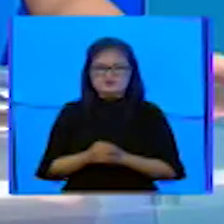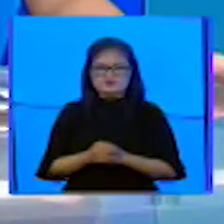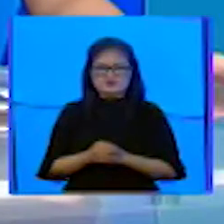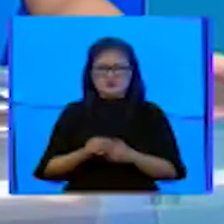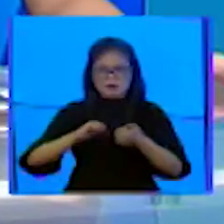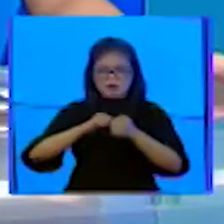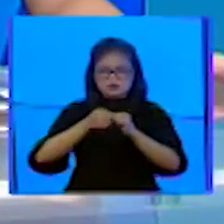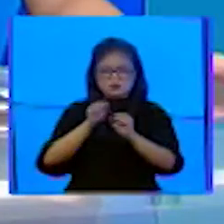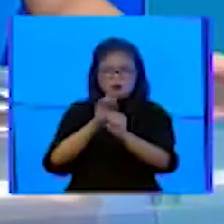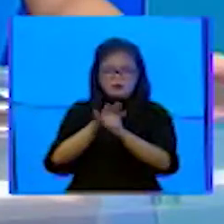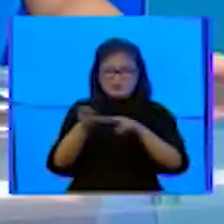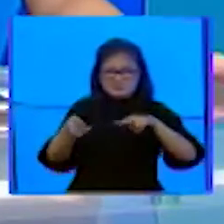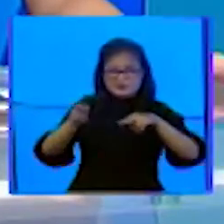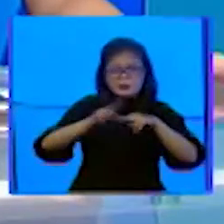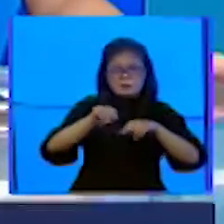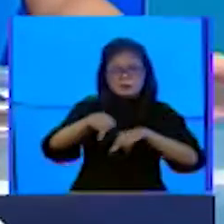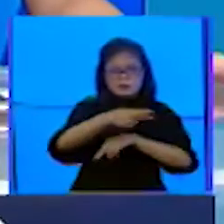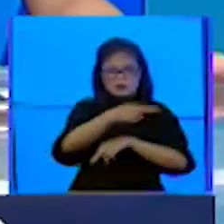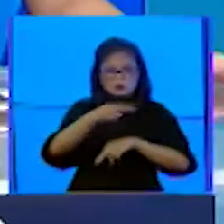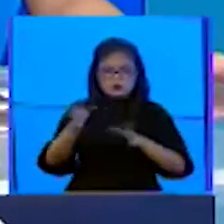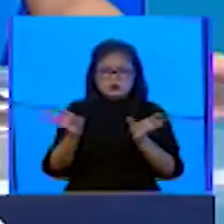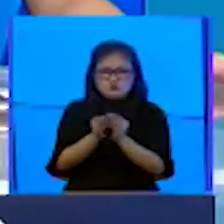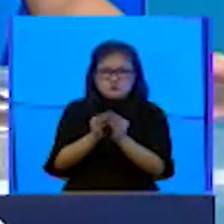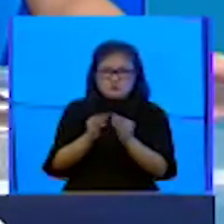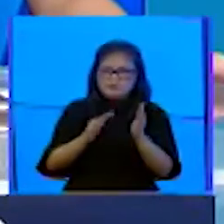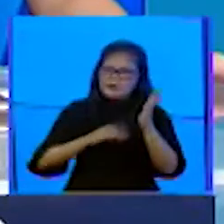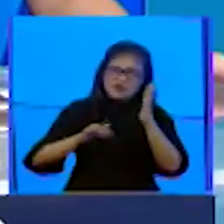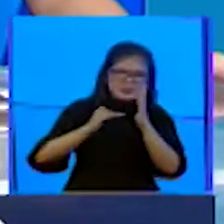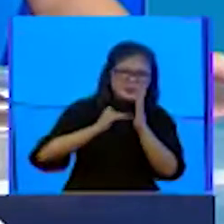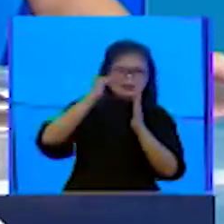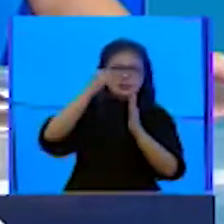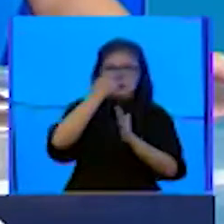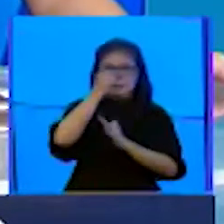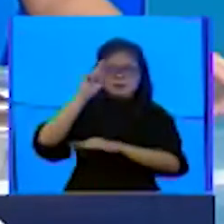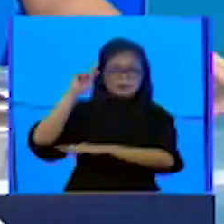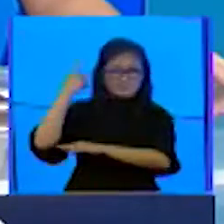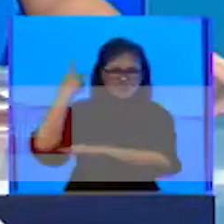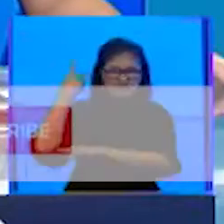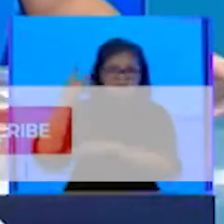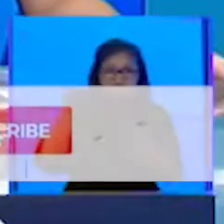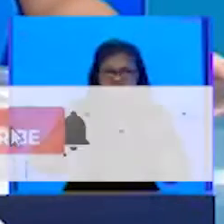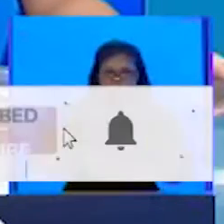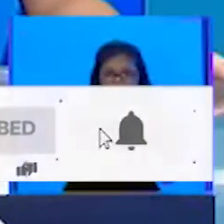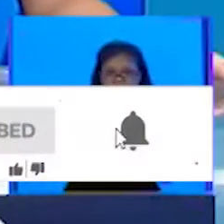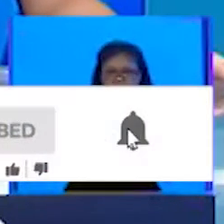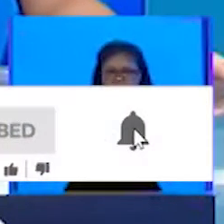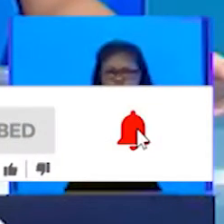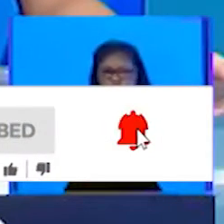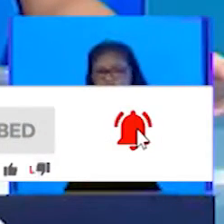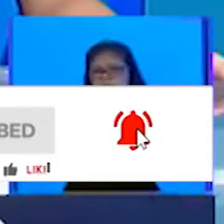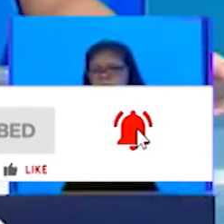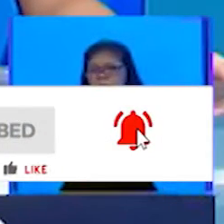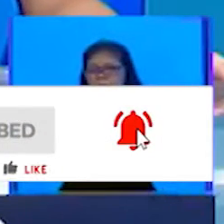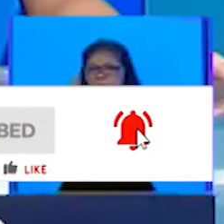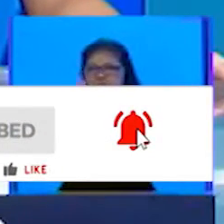Pemirsa, pertambahan kasus COVID-19 di Indonesia mencatatkan rekor tertinggi Kamis kemarin, usai jumlah kasus harian mencapai lebih dari